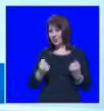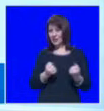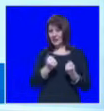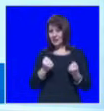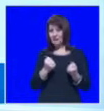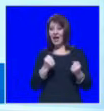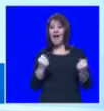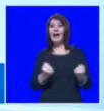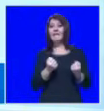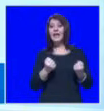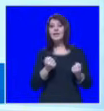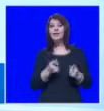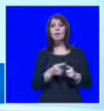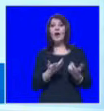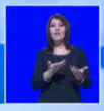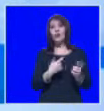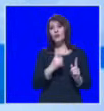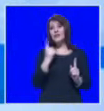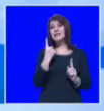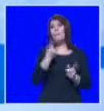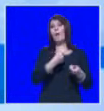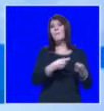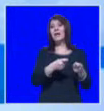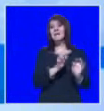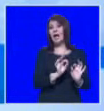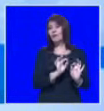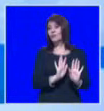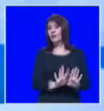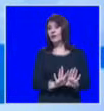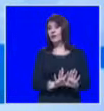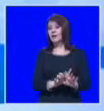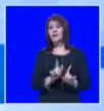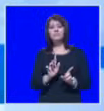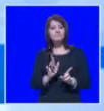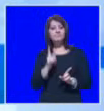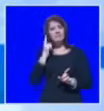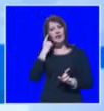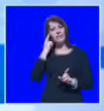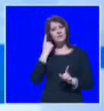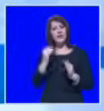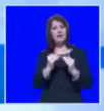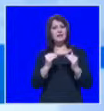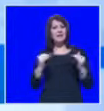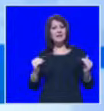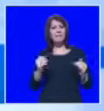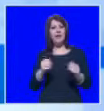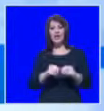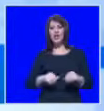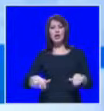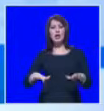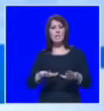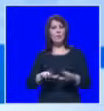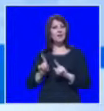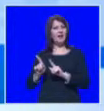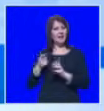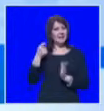е изцяло пазарно. В каква степен смятате, че този казус с имота, който вие